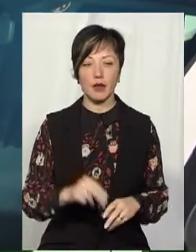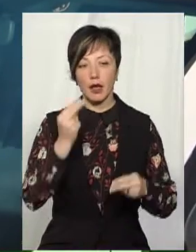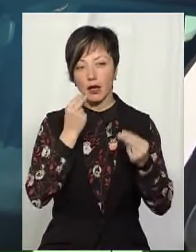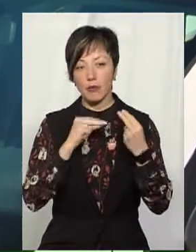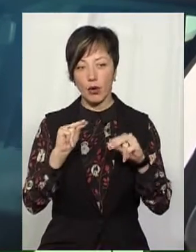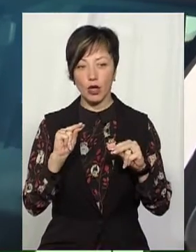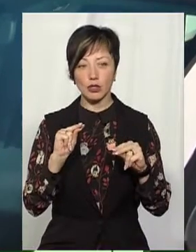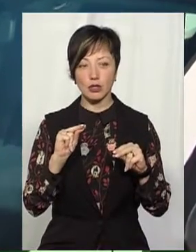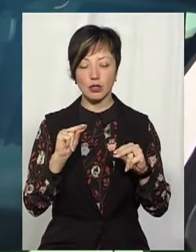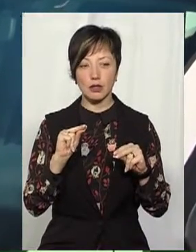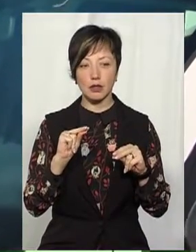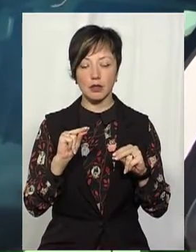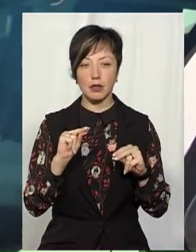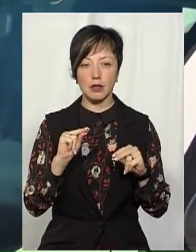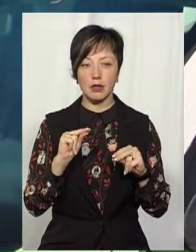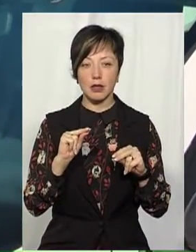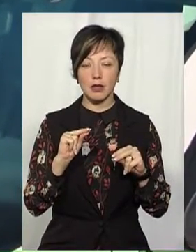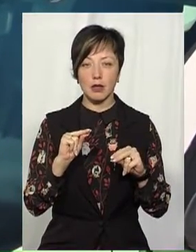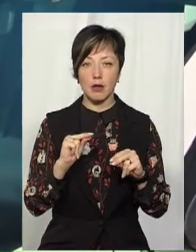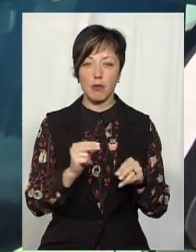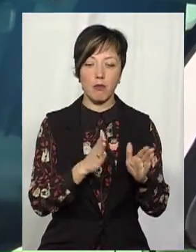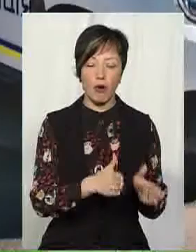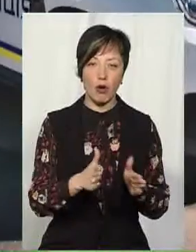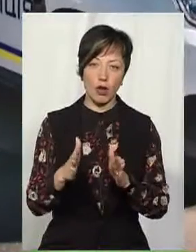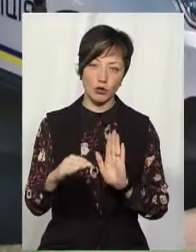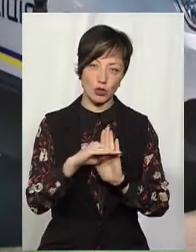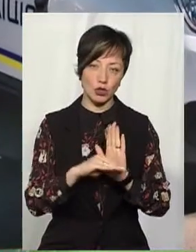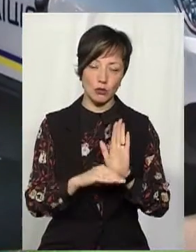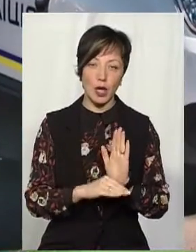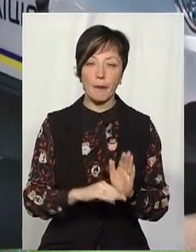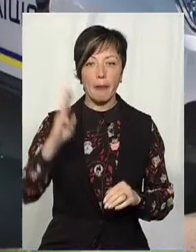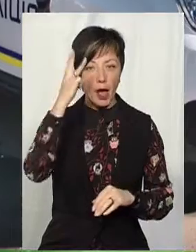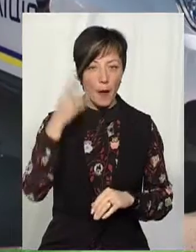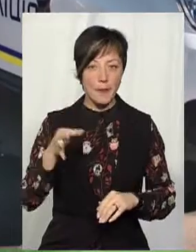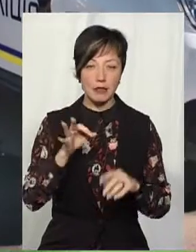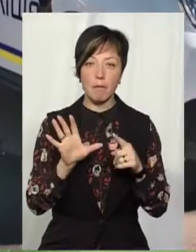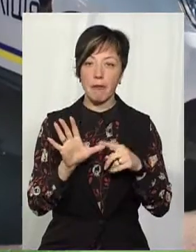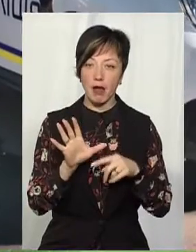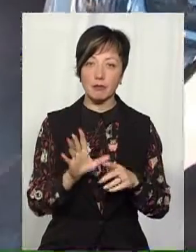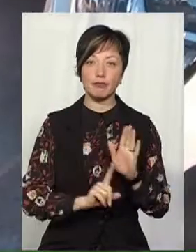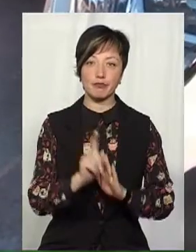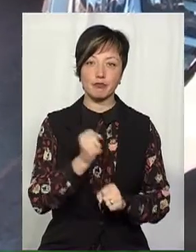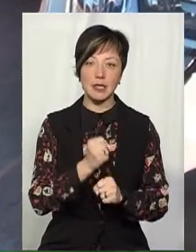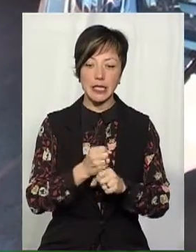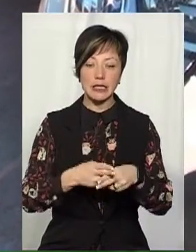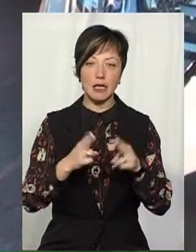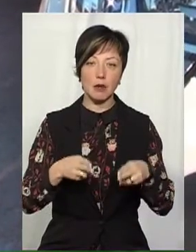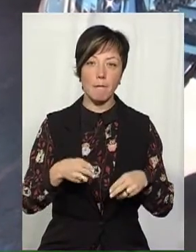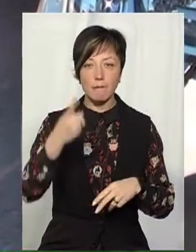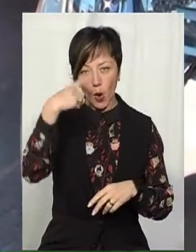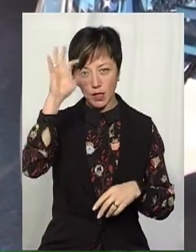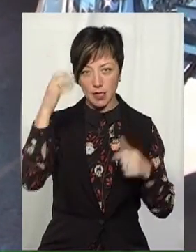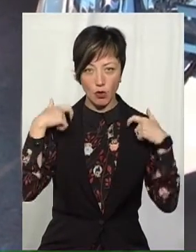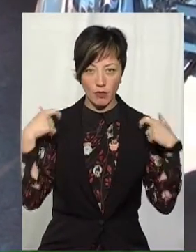покращення безпекового порядку, режиму. Хмельниччина стала 5-ю областю, де запрацювали станції поліцейських